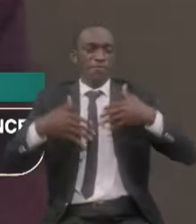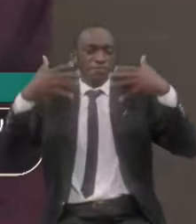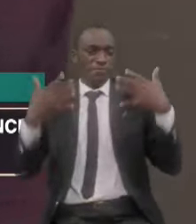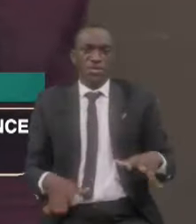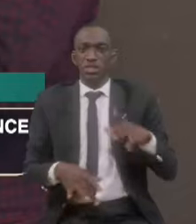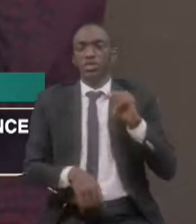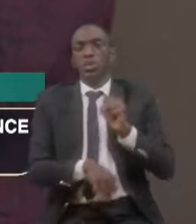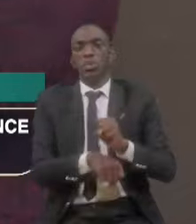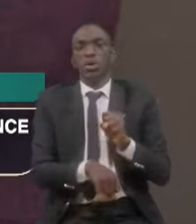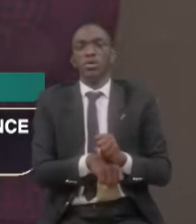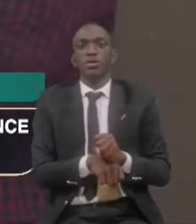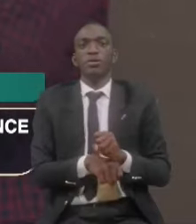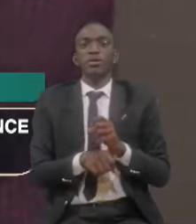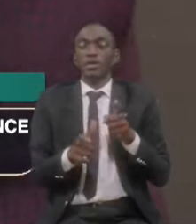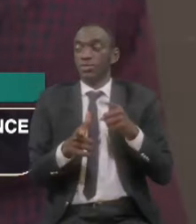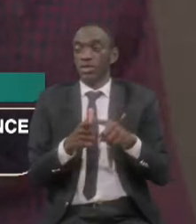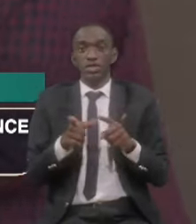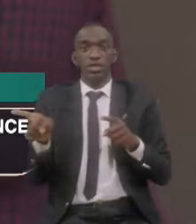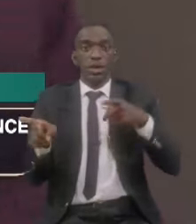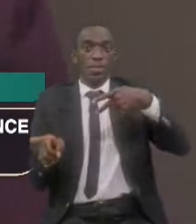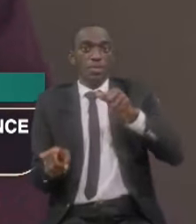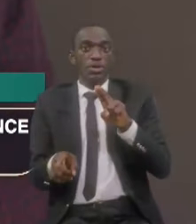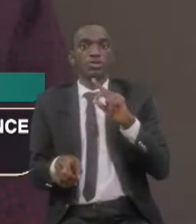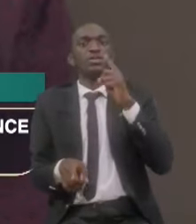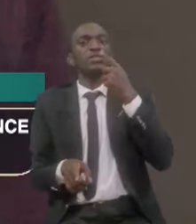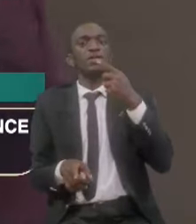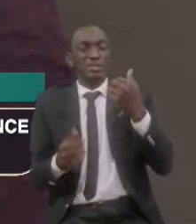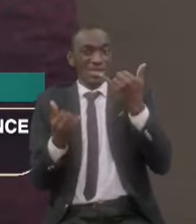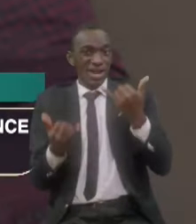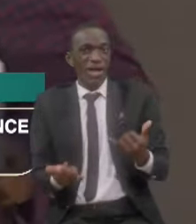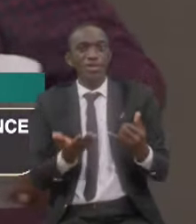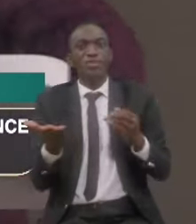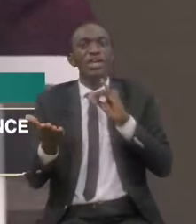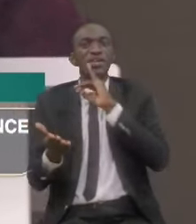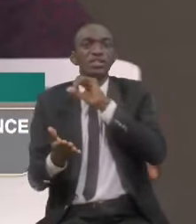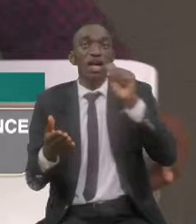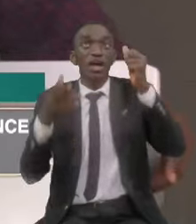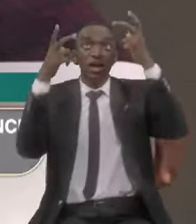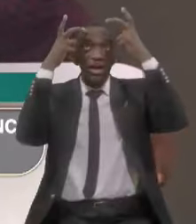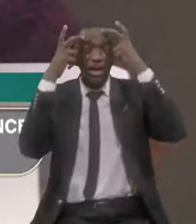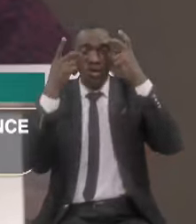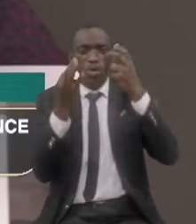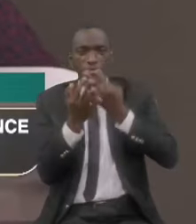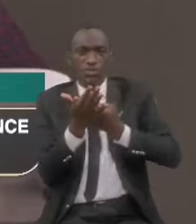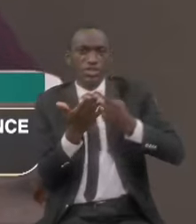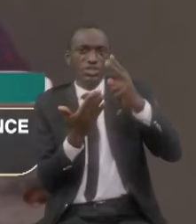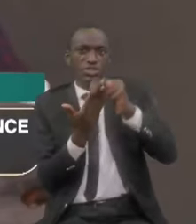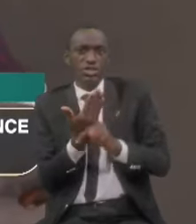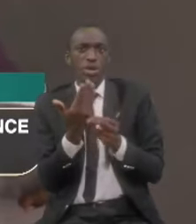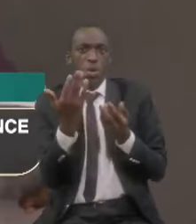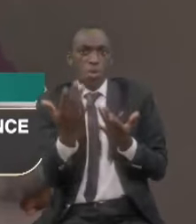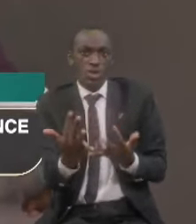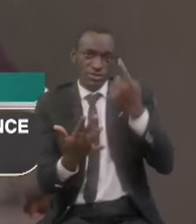il dit maintenant, la couronne de justice m'est réservée.